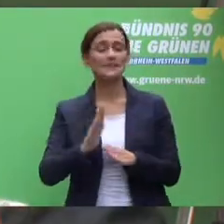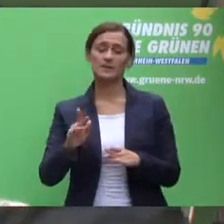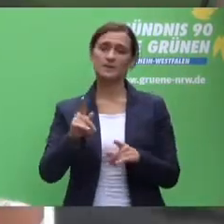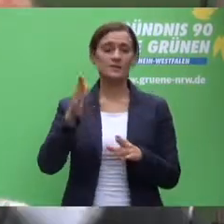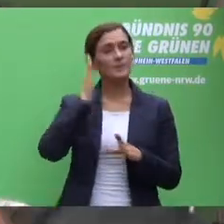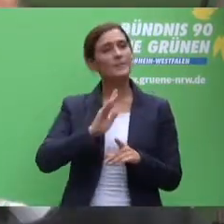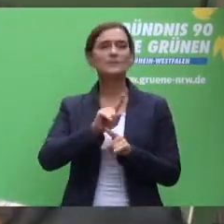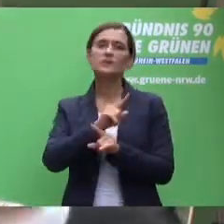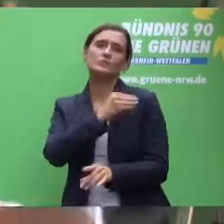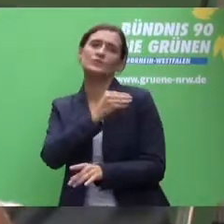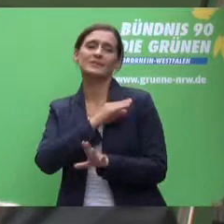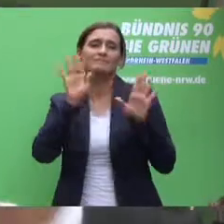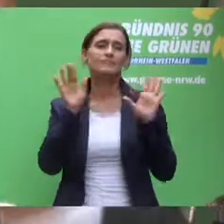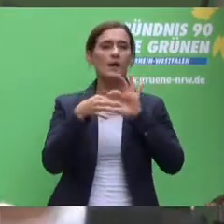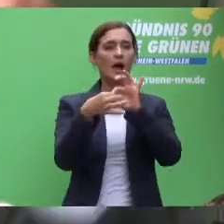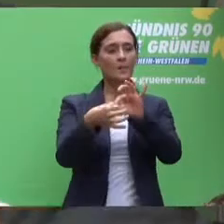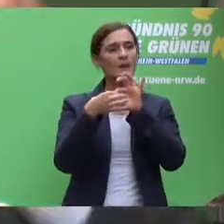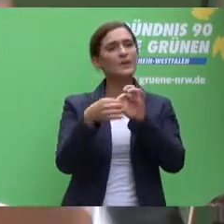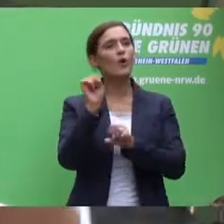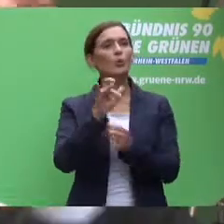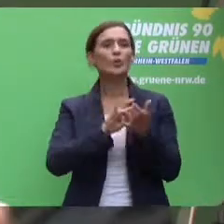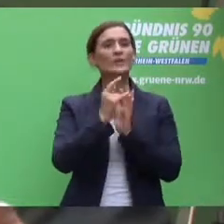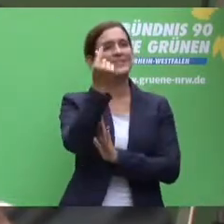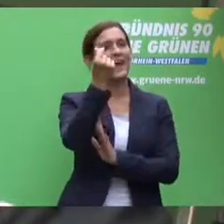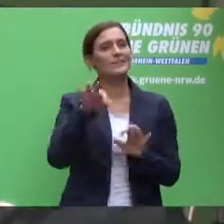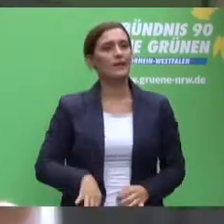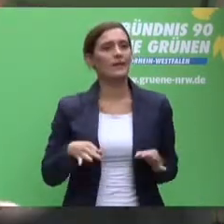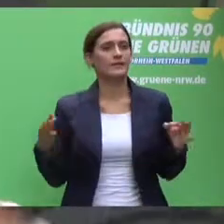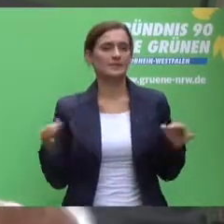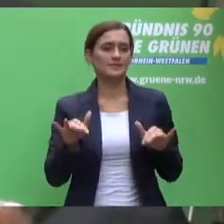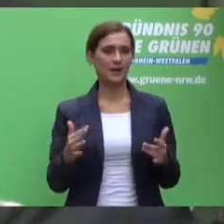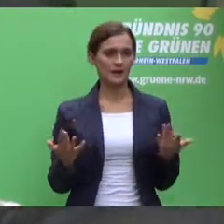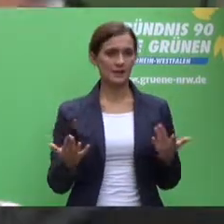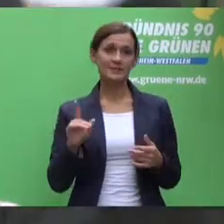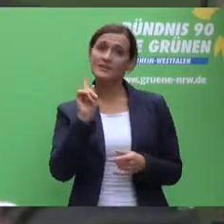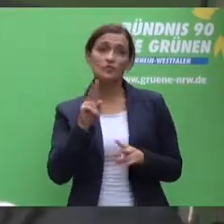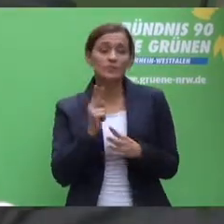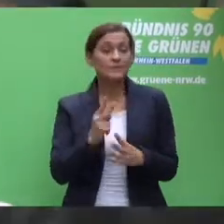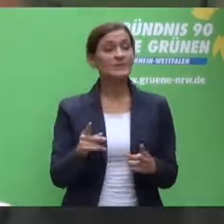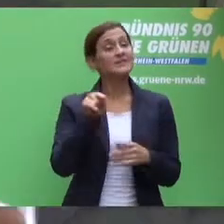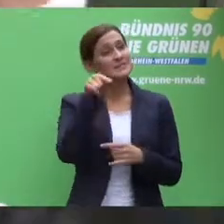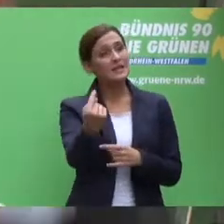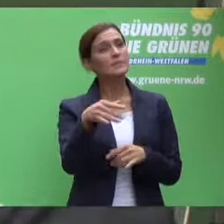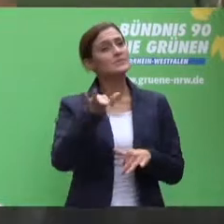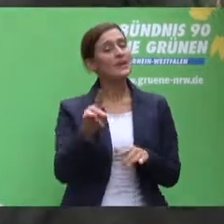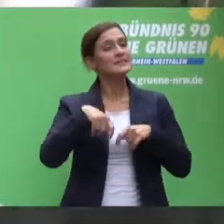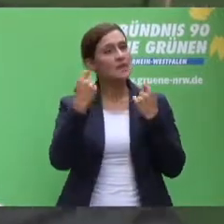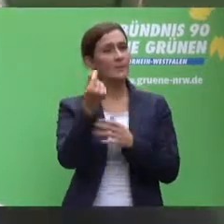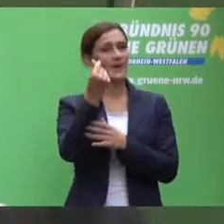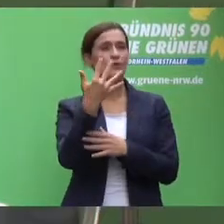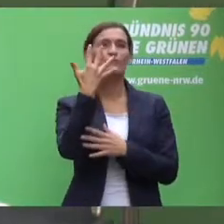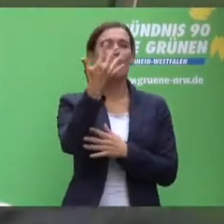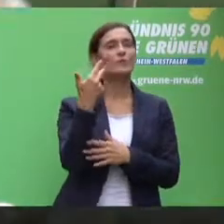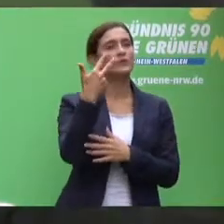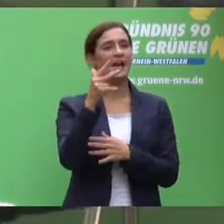Und sagen Sie uns nicht, das hätte daran gelegen, dass kein Geld da gewesen ist. Sie hatten Geld, 35